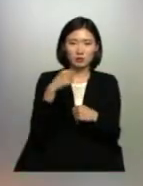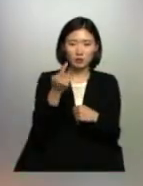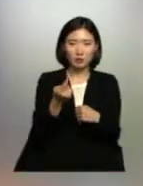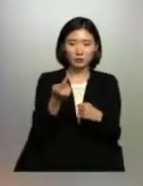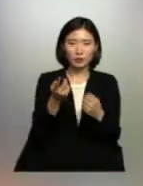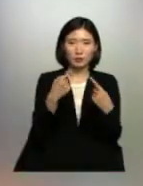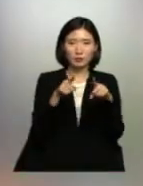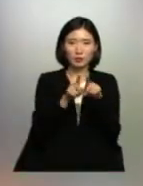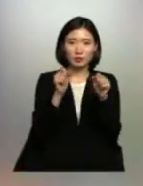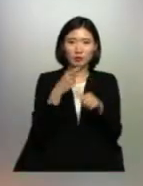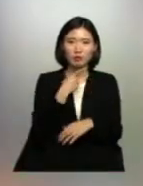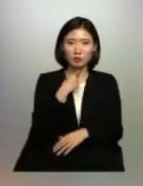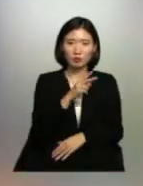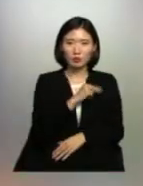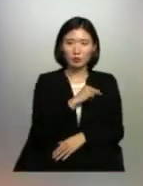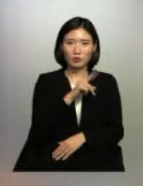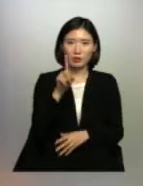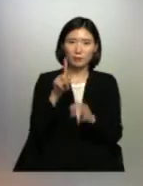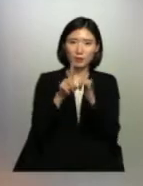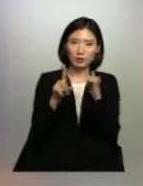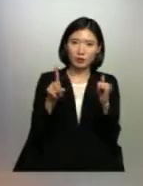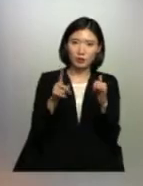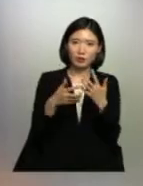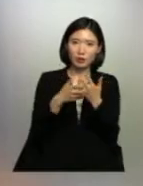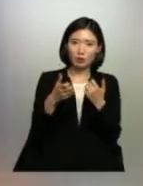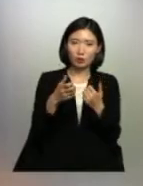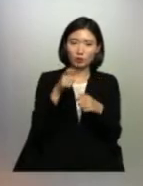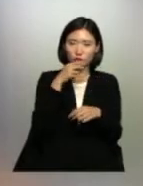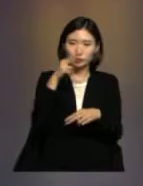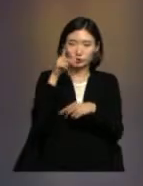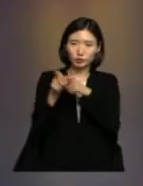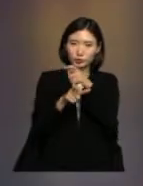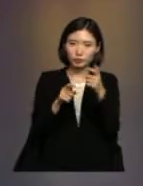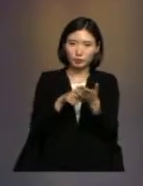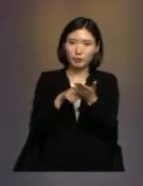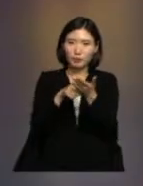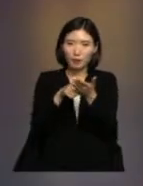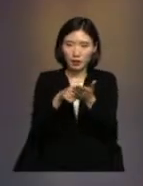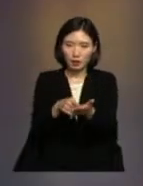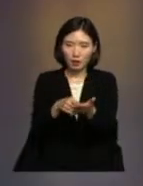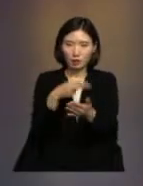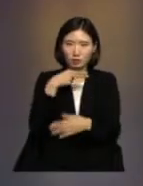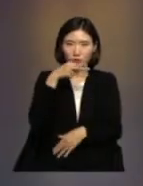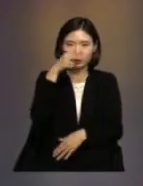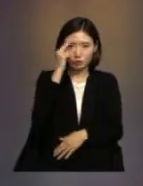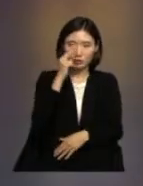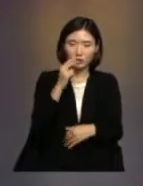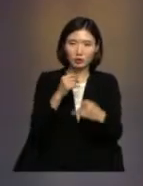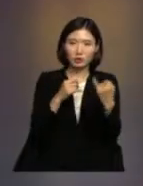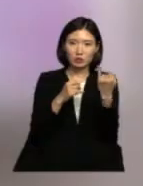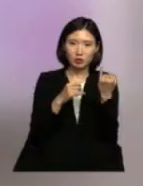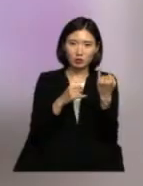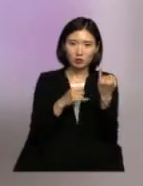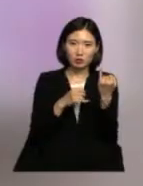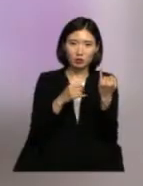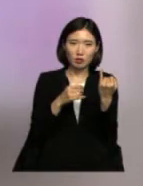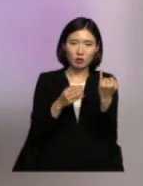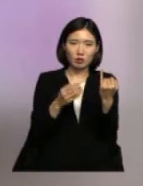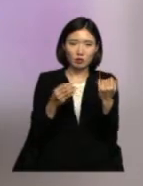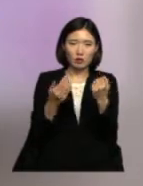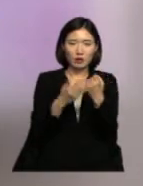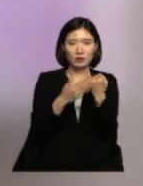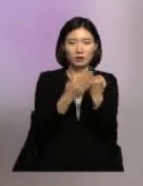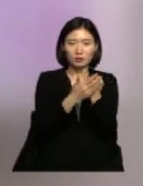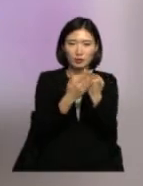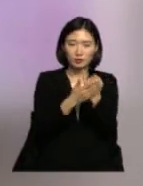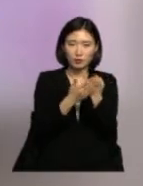함께 있었던 노조 임원 한 명에게 별도의 술자리를 제안했고 룸사롱으로 데려가 접대 여성을 부른 뒤 그중 한 명과 먼저